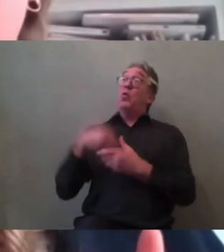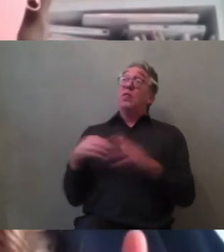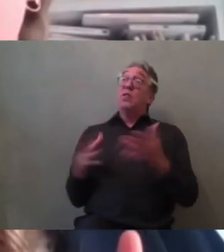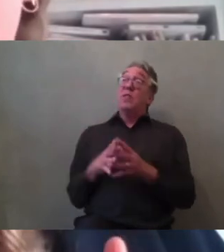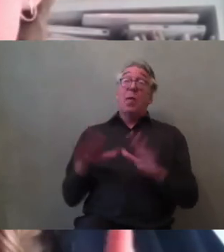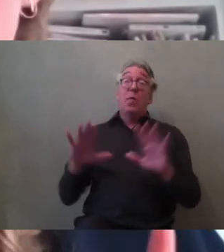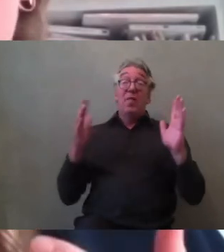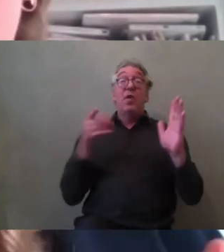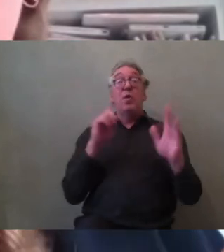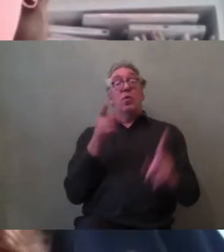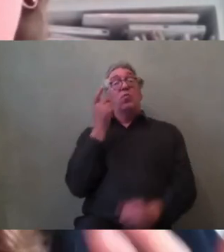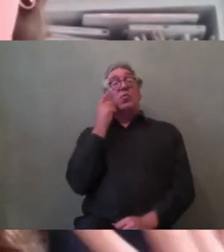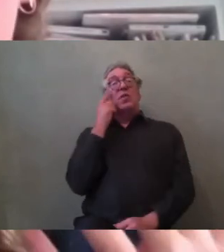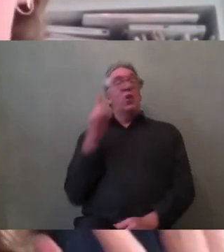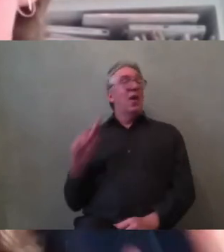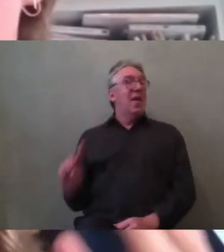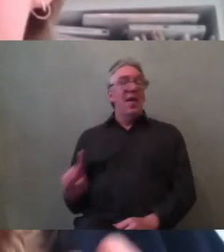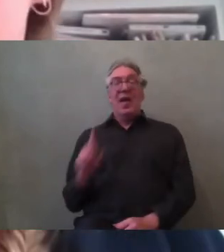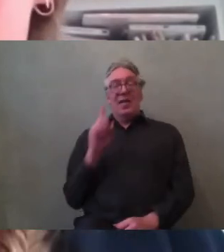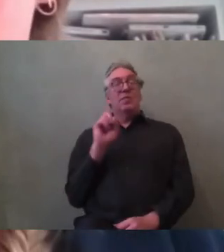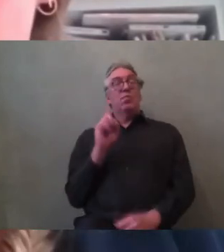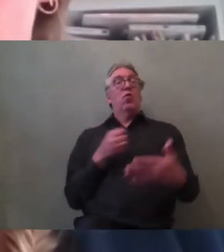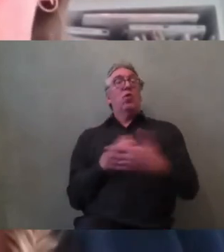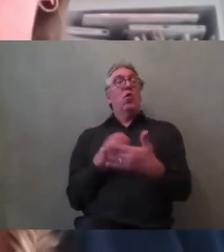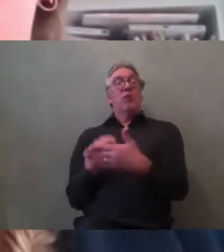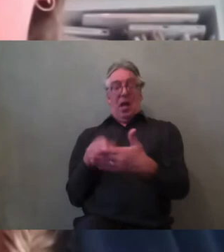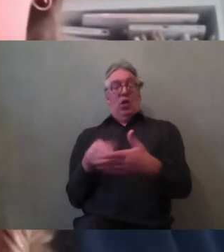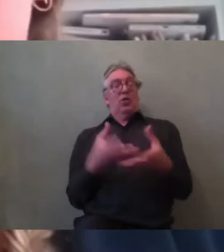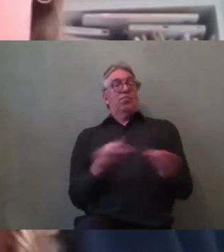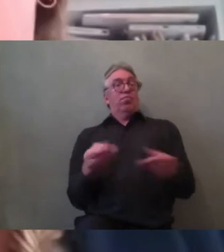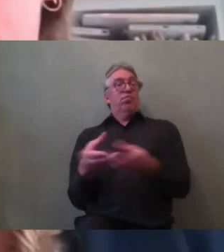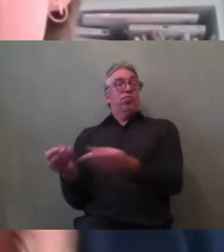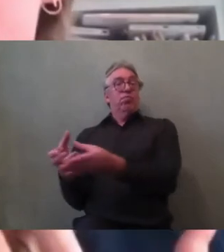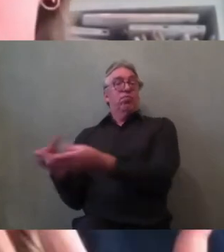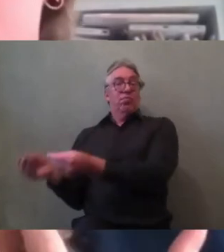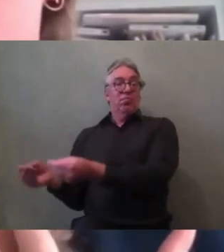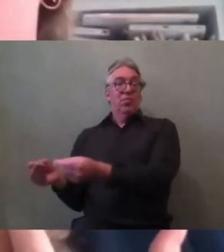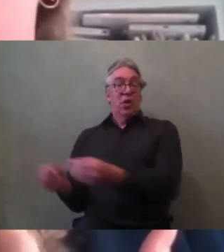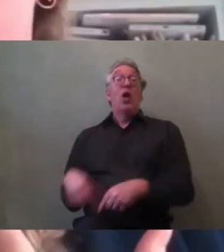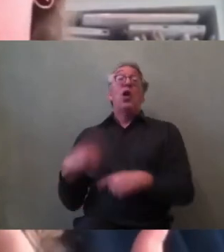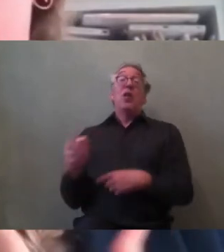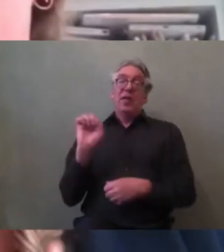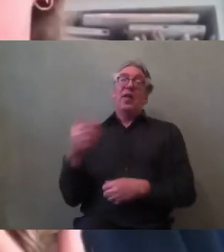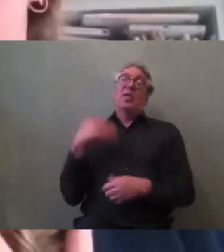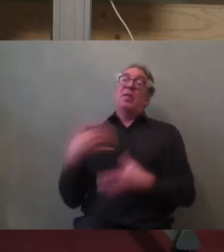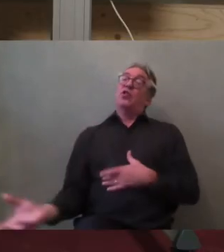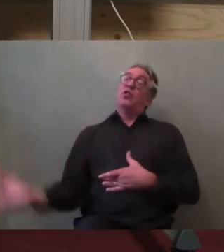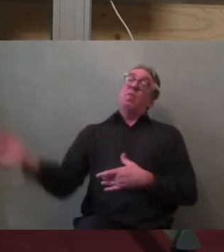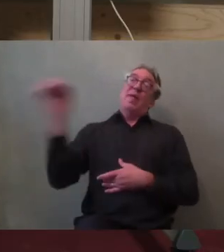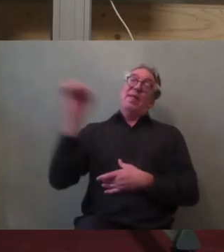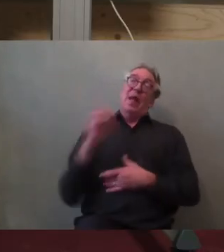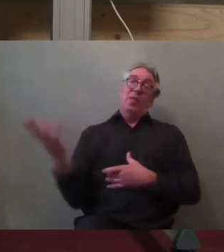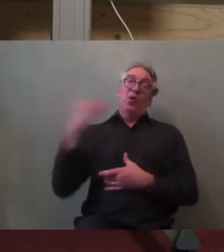realiseren dat er eerst obstakels moeten worden weggenomen om überhaupt mensen mee te nemen in jouw verhaal vanaf het